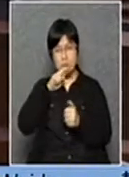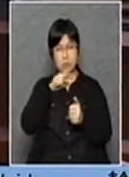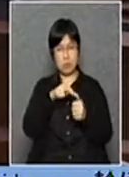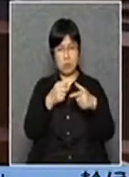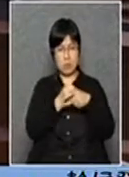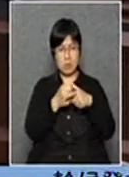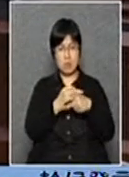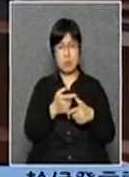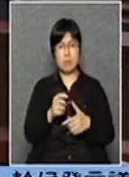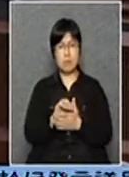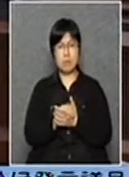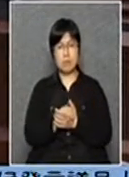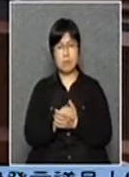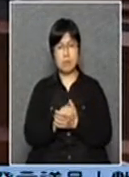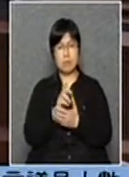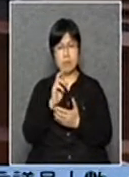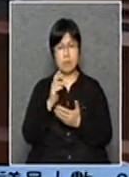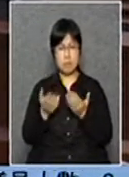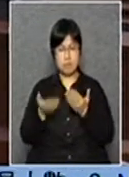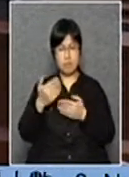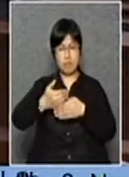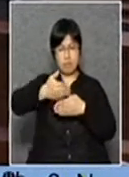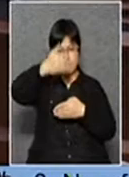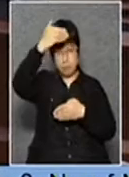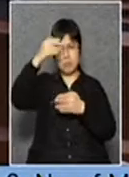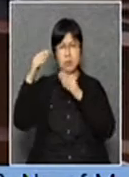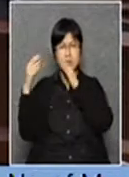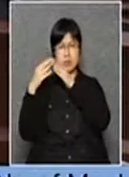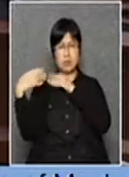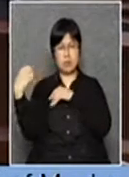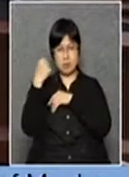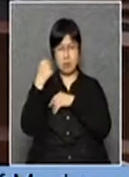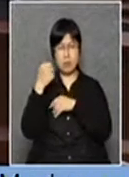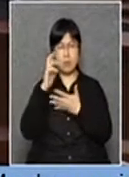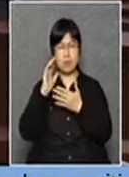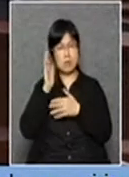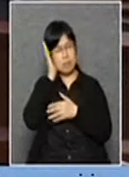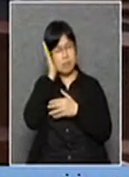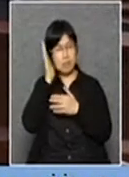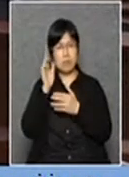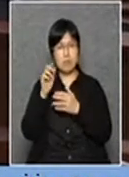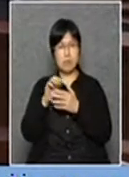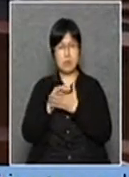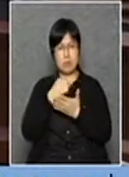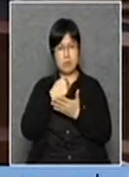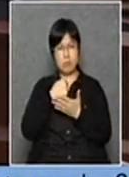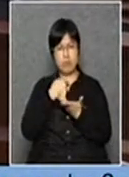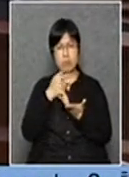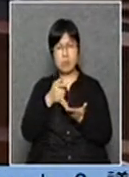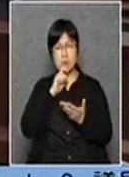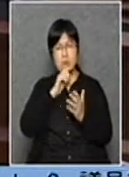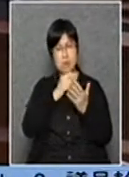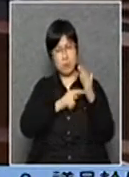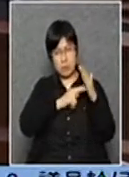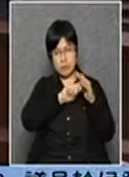市民或者是 當大廈的業主甚至住客有需要是就設施的維